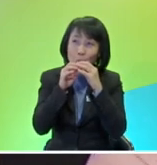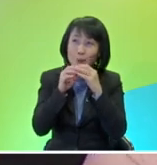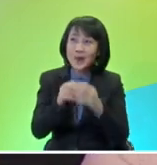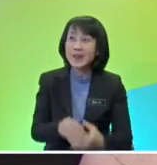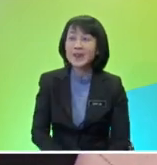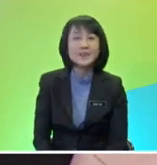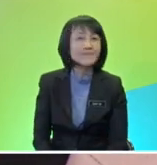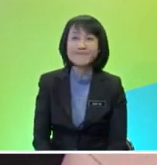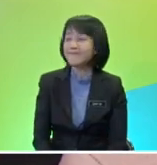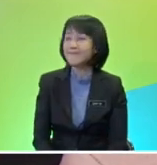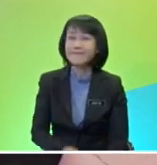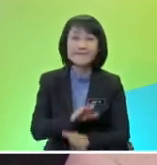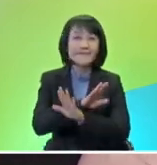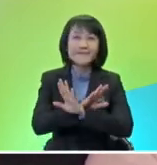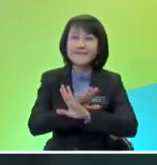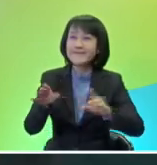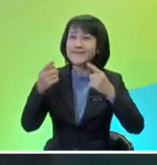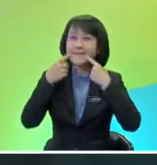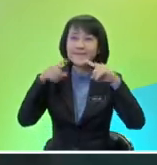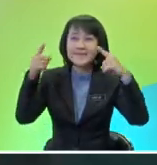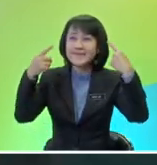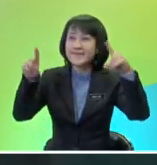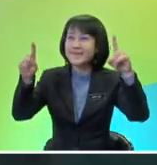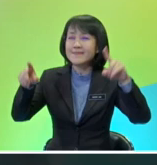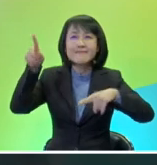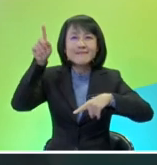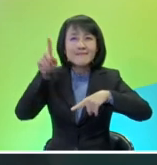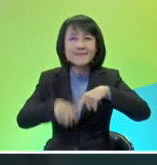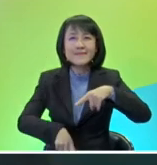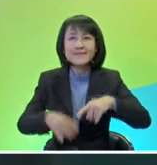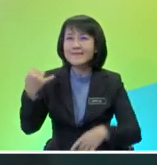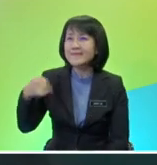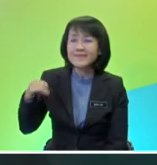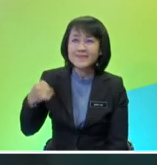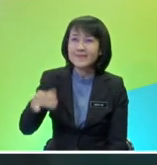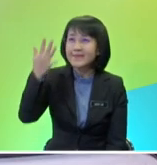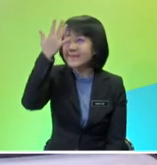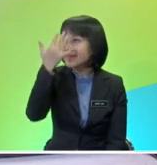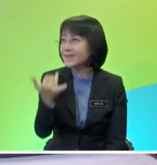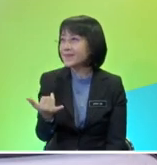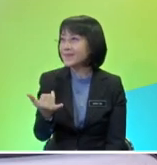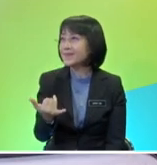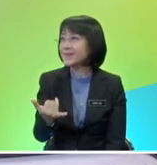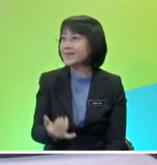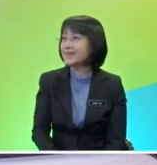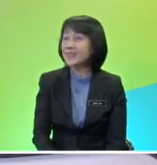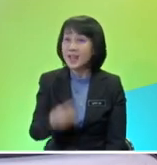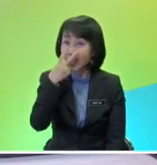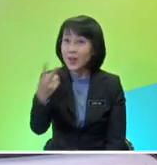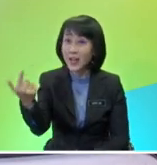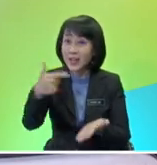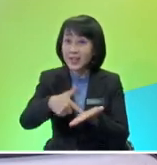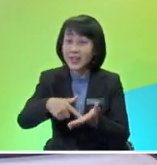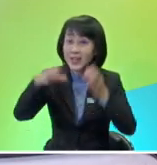Nampaknya tak berjaya. Cuba tengok saya buat, teman. Okey. Biru muka cuba saya, cikgu. Cuba tengok ke sini. Bismillahirrahmanirrahim. Okey.